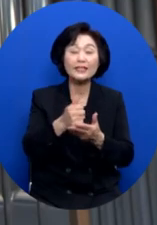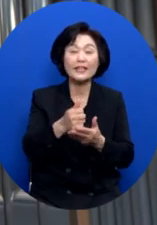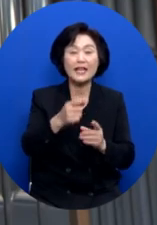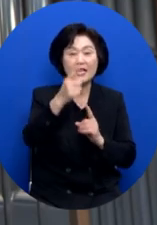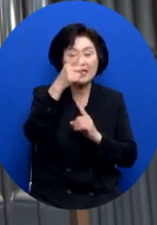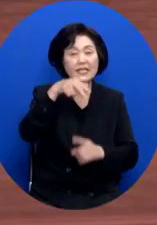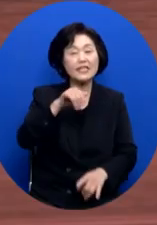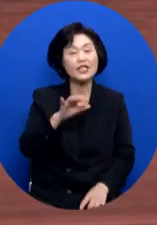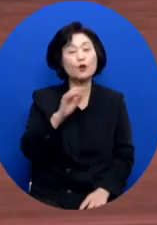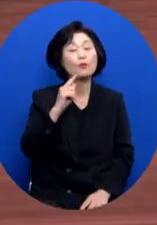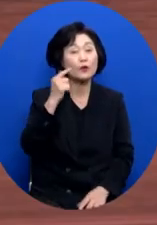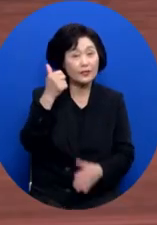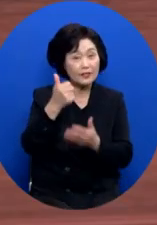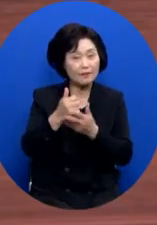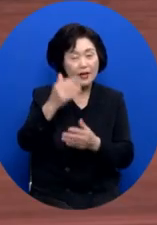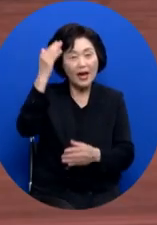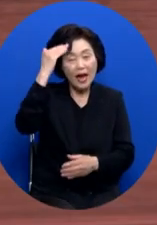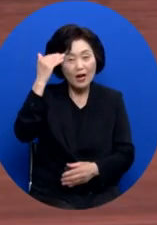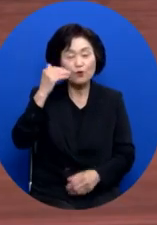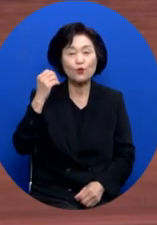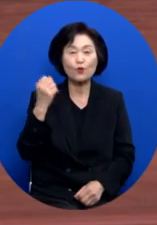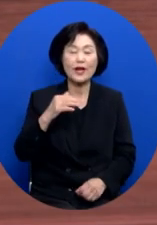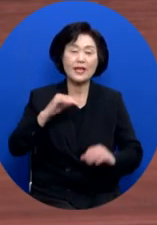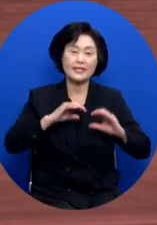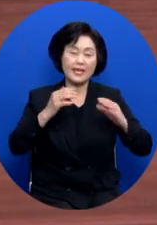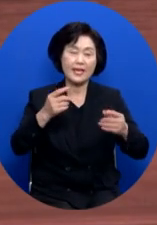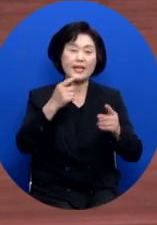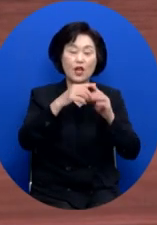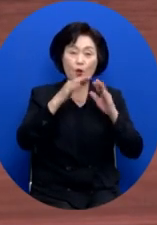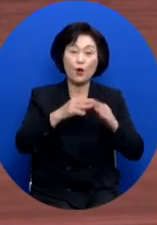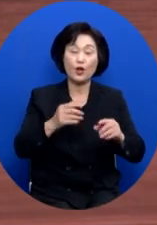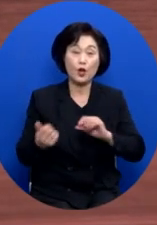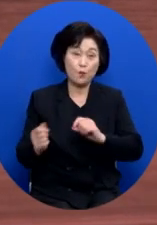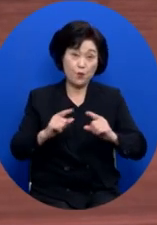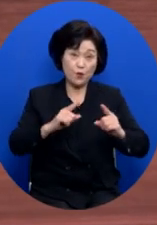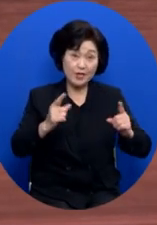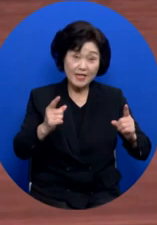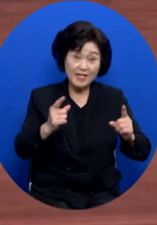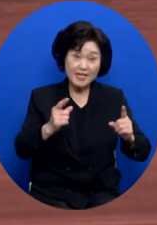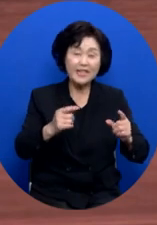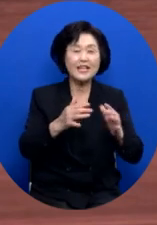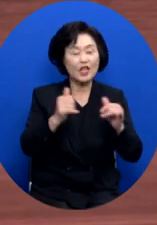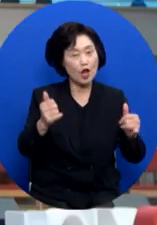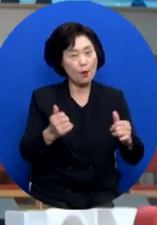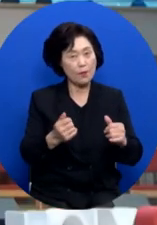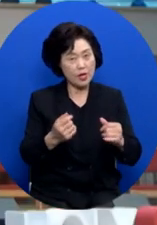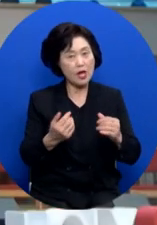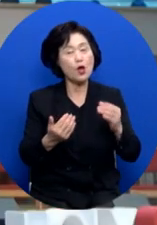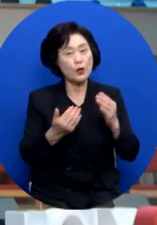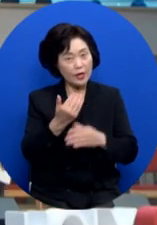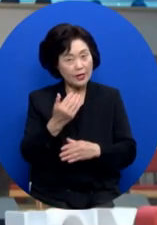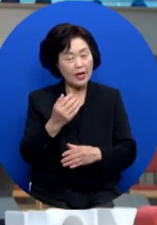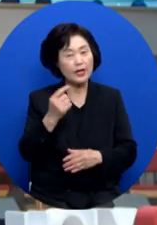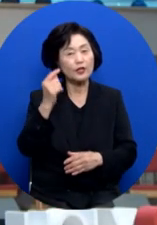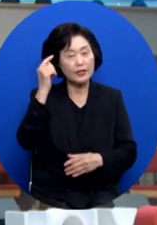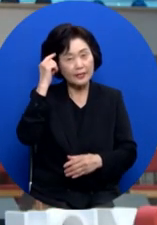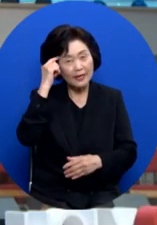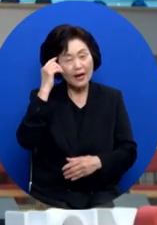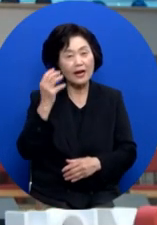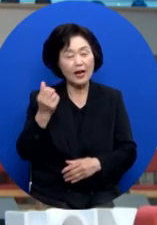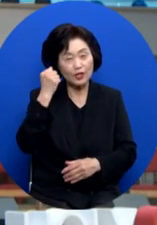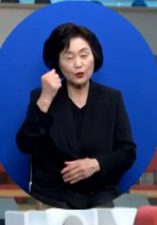이기용 목사가 한국과 세계교회를 부흥시킬 인물이 나오리라는 믿음으로 섬기고 있다며 27개 교회